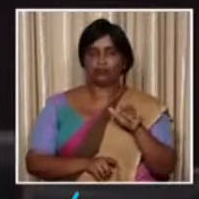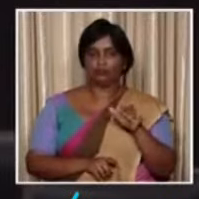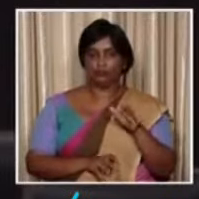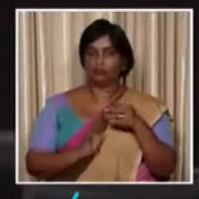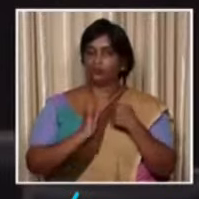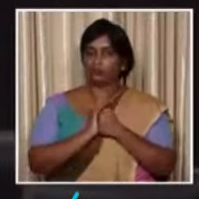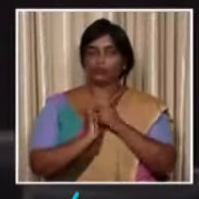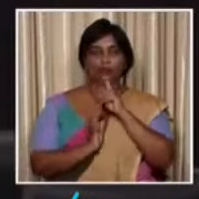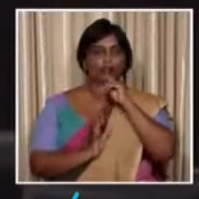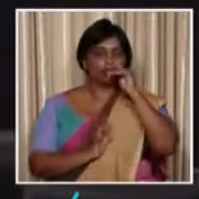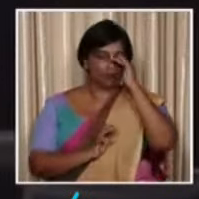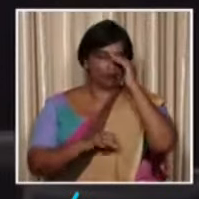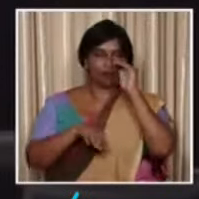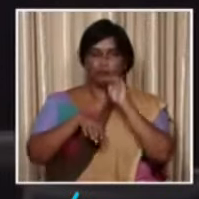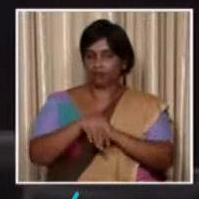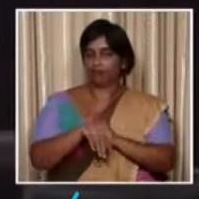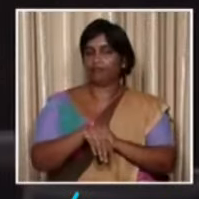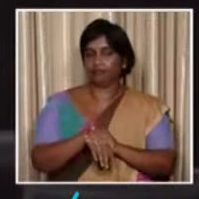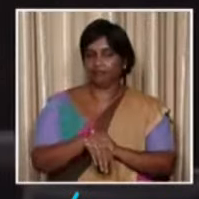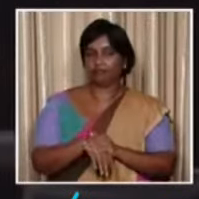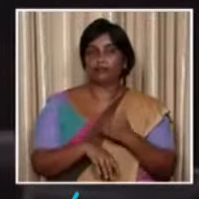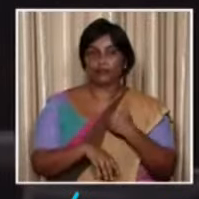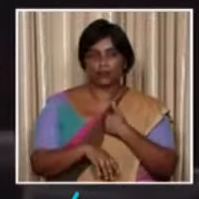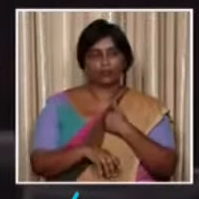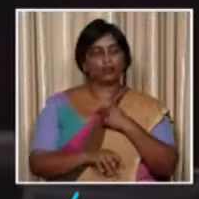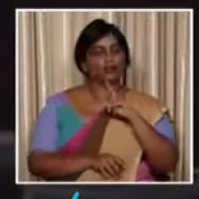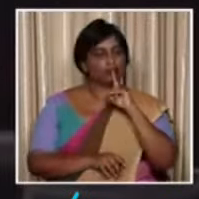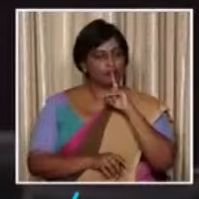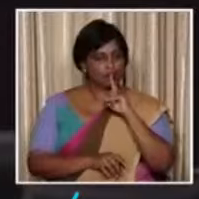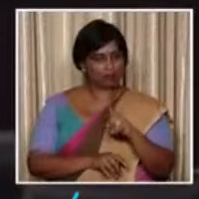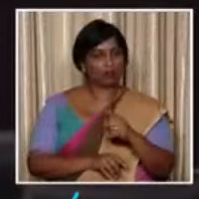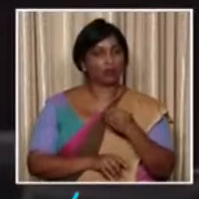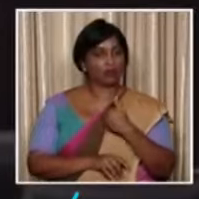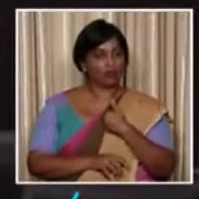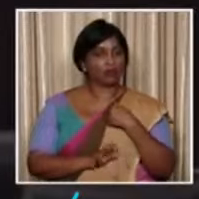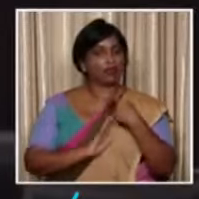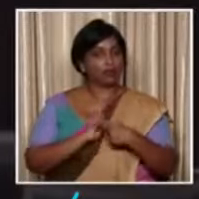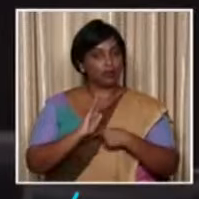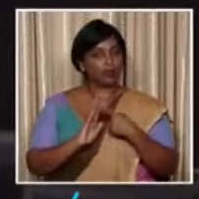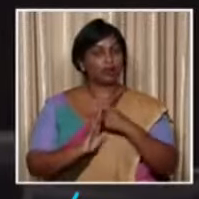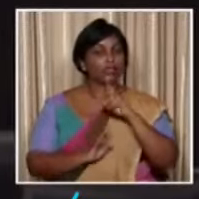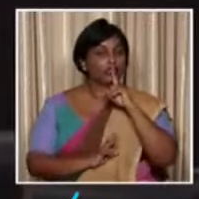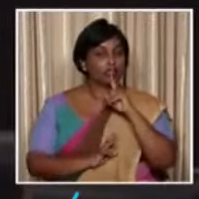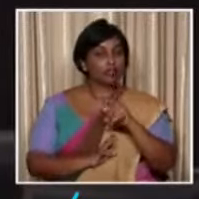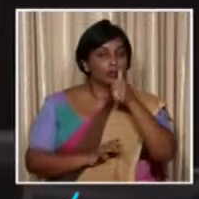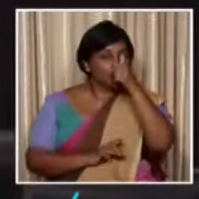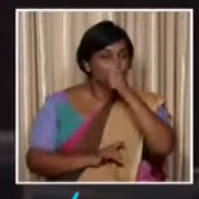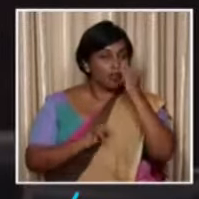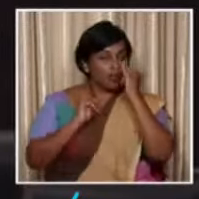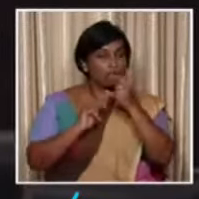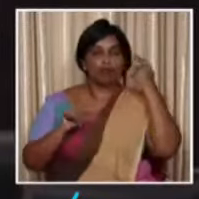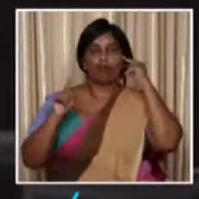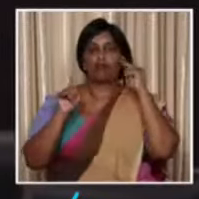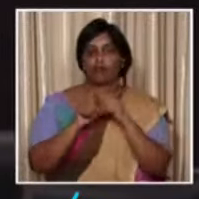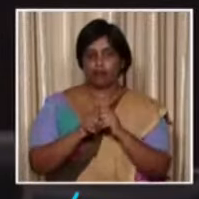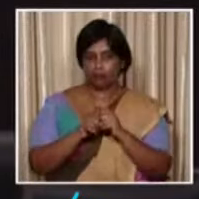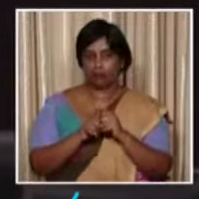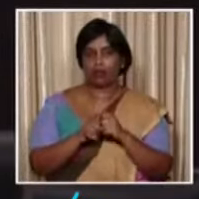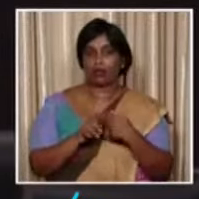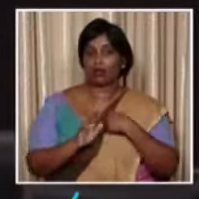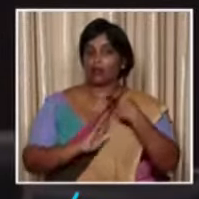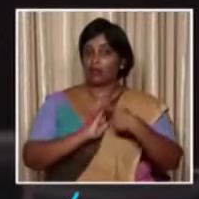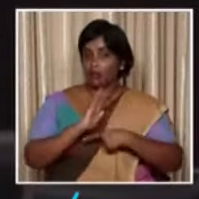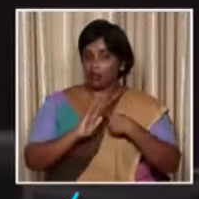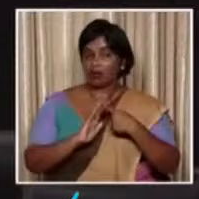ගරු කතානායකතුමනි සිද්ධ වෙනවා මම ඉල්ලන්නේ මම මේ රටේ කතා කරේ දූෂණය වෙනුවෙන් මම මේ